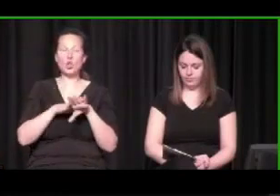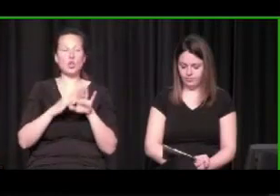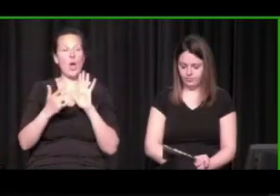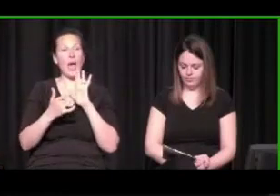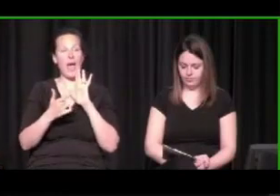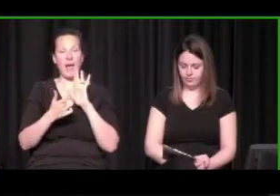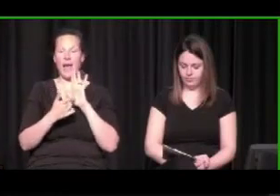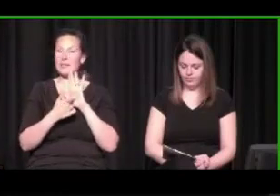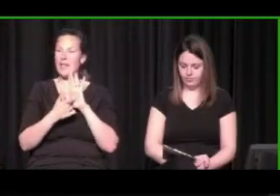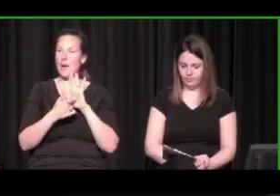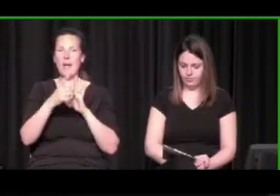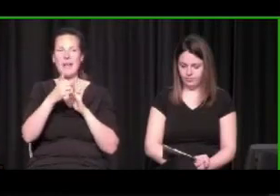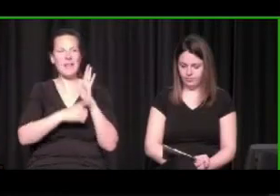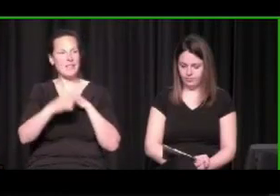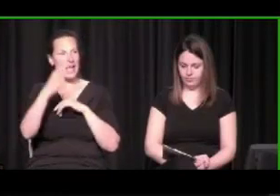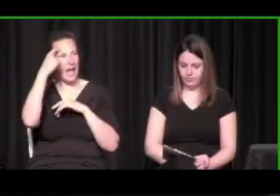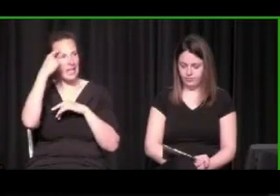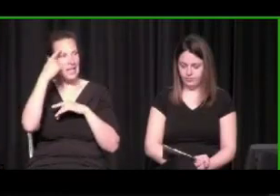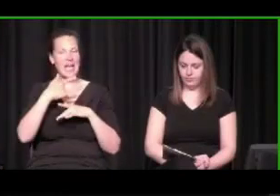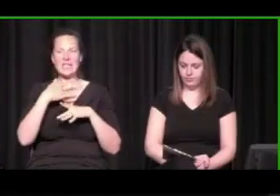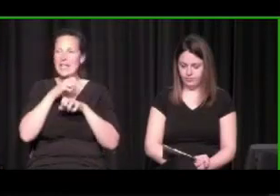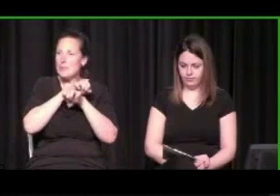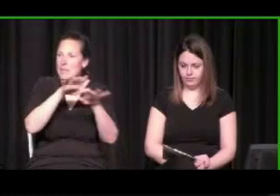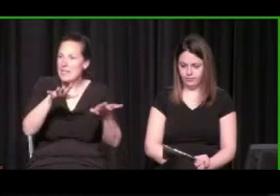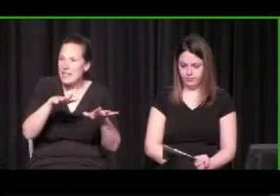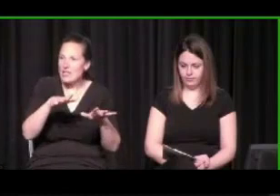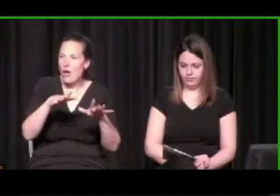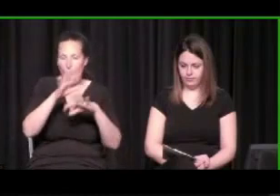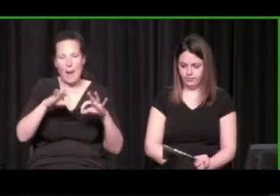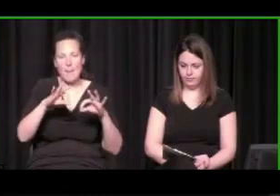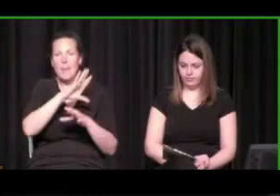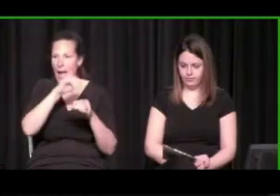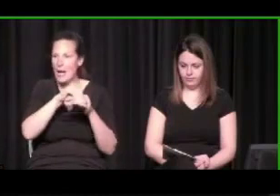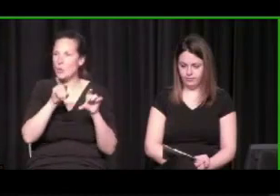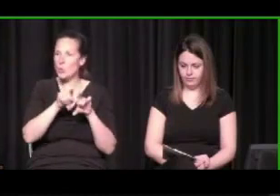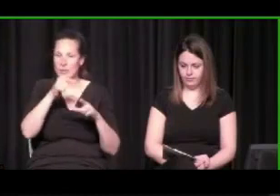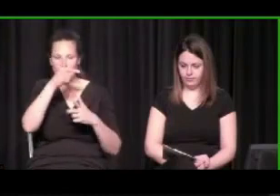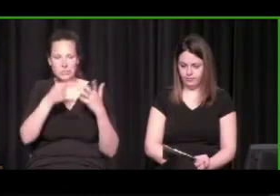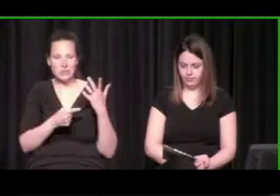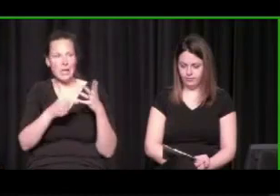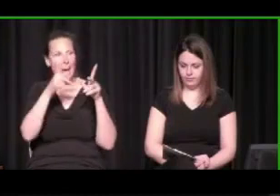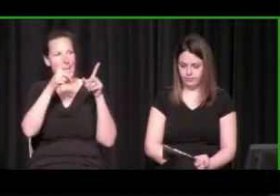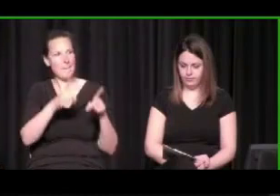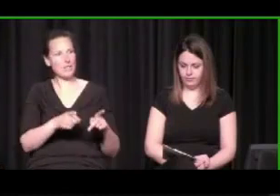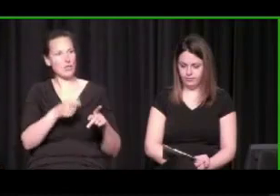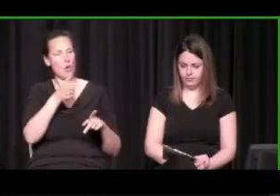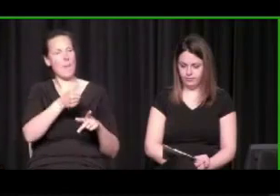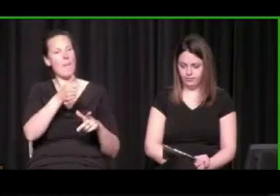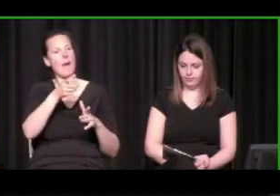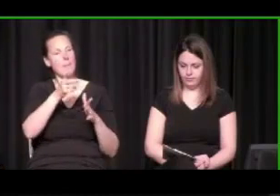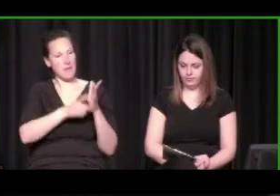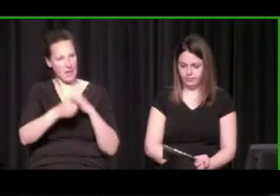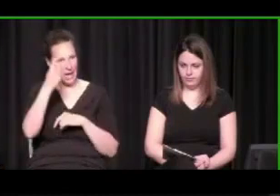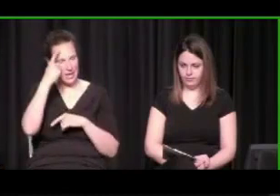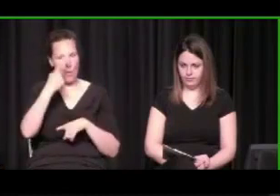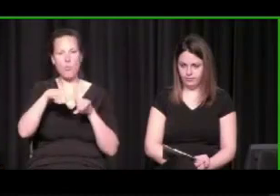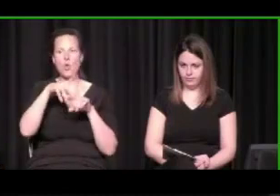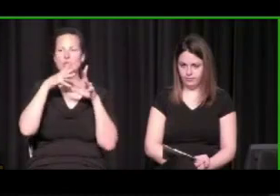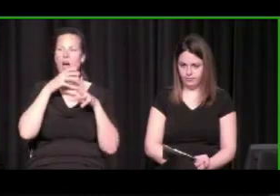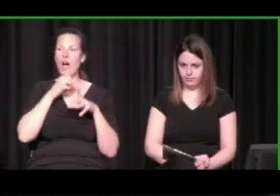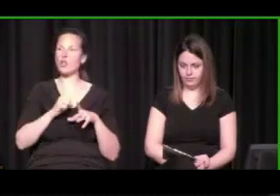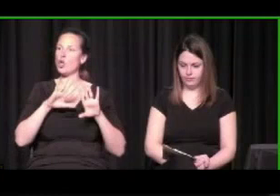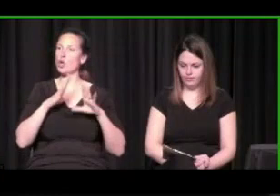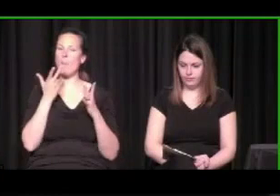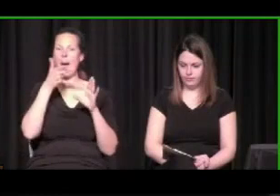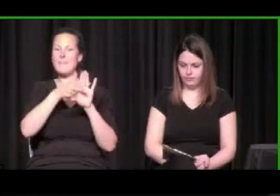campagnes de sensibilisation à la déficience intellectuelle, ma personne âgée qui a une déficience intellectuelle, quelle est sa contribution, sa valeur, comment